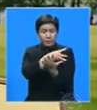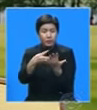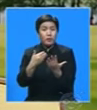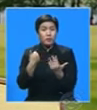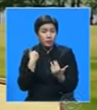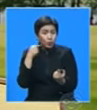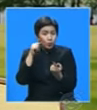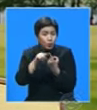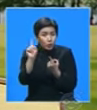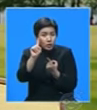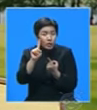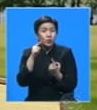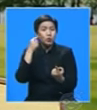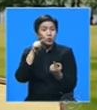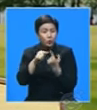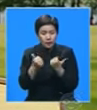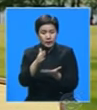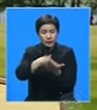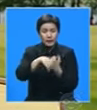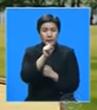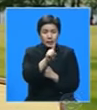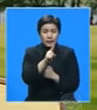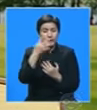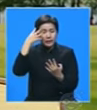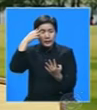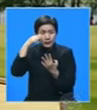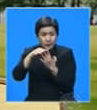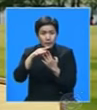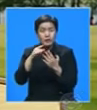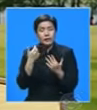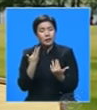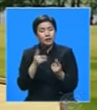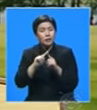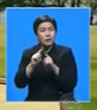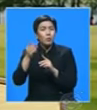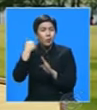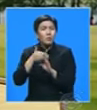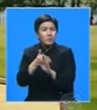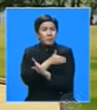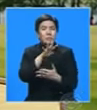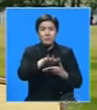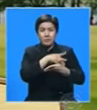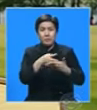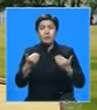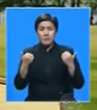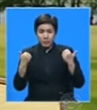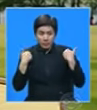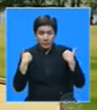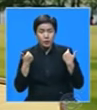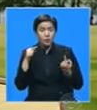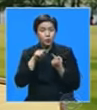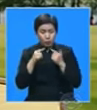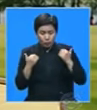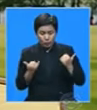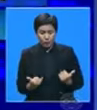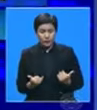ผนทั้งด้านเศรษฐกิจสังคมจิตวิทยาอื่นๆของที่มีมาแล้วนะครับเราได้มีการ เรื่อง